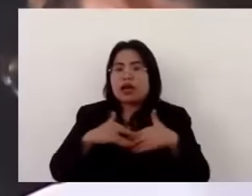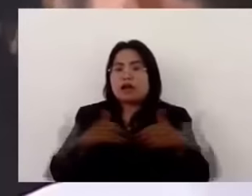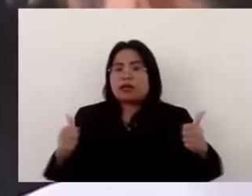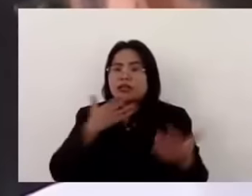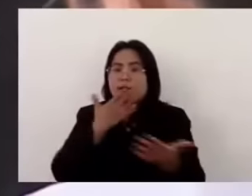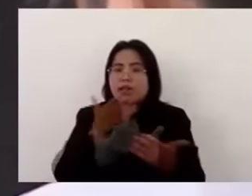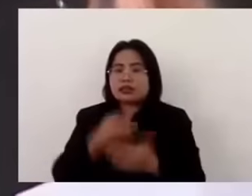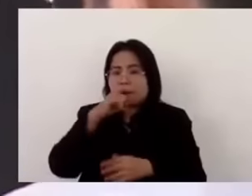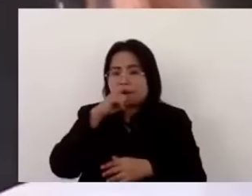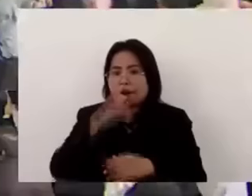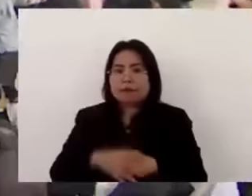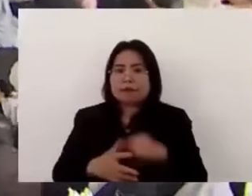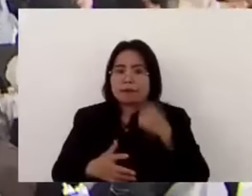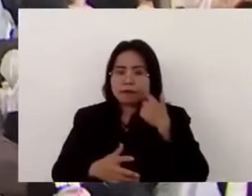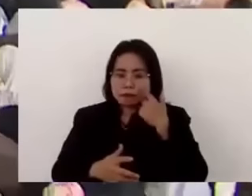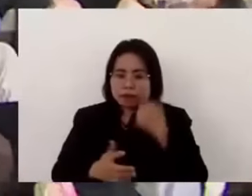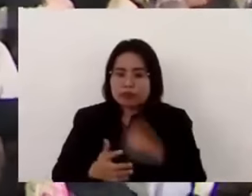kasih